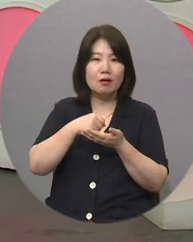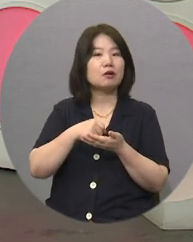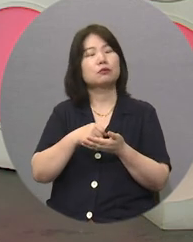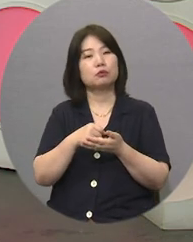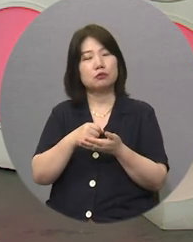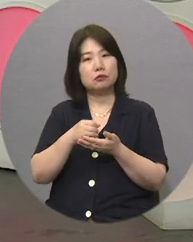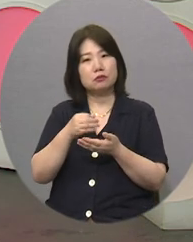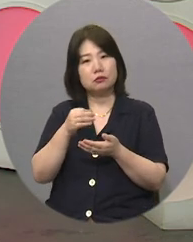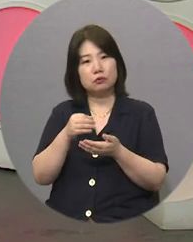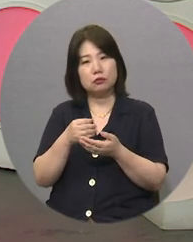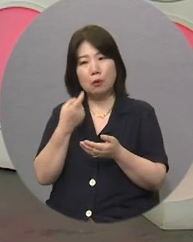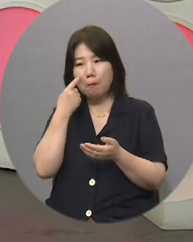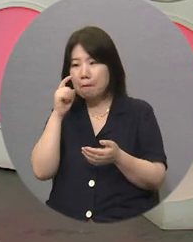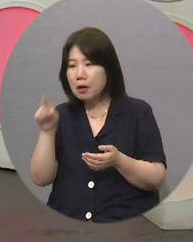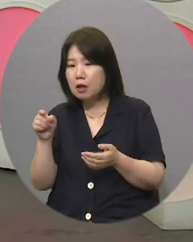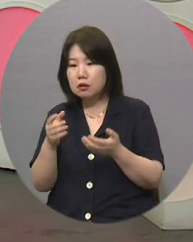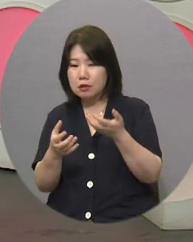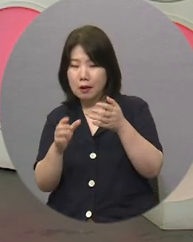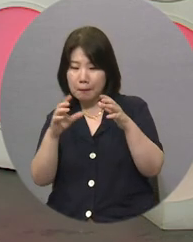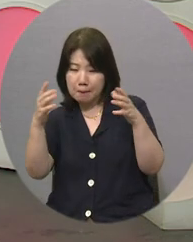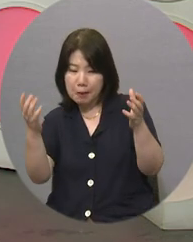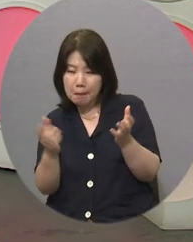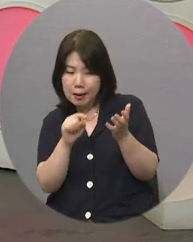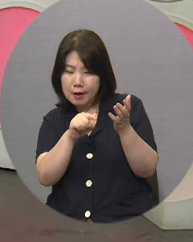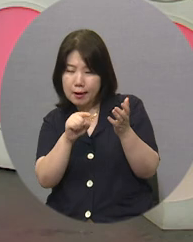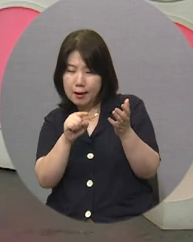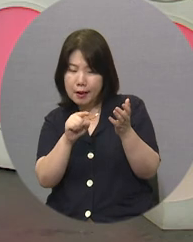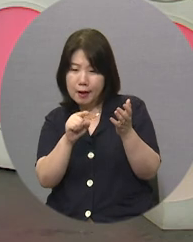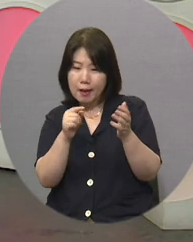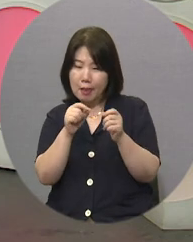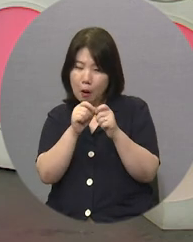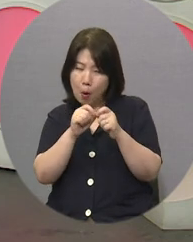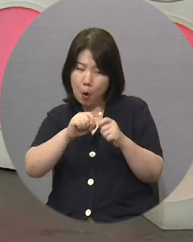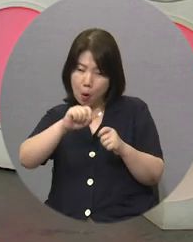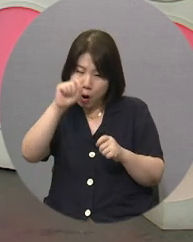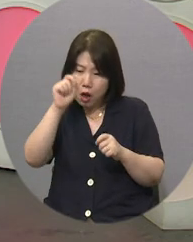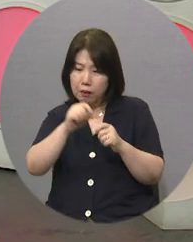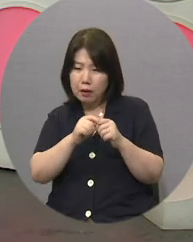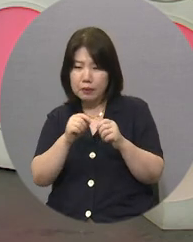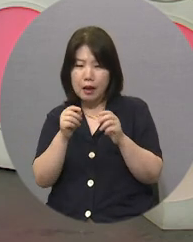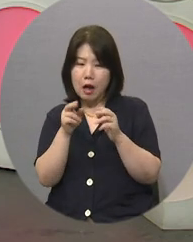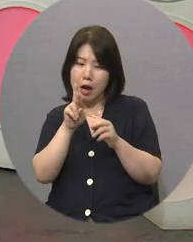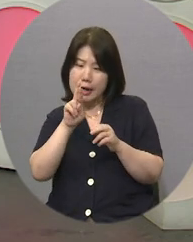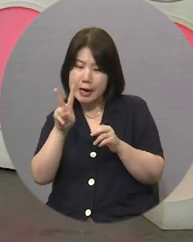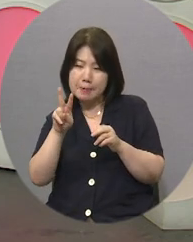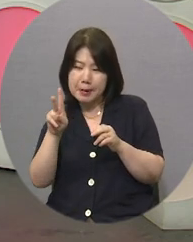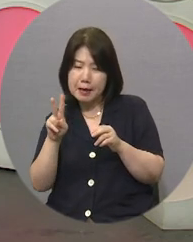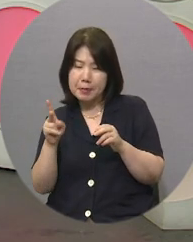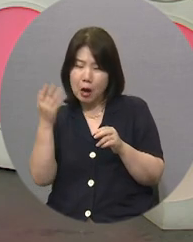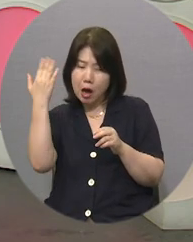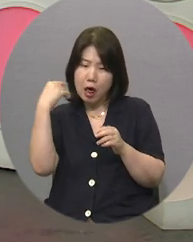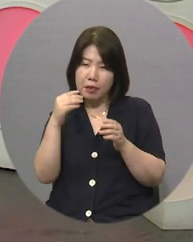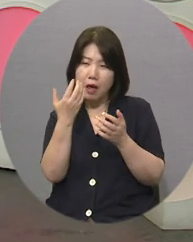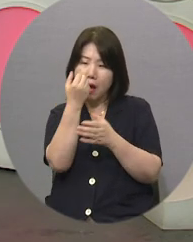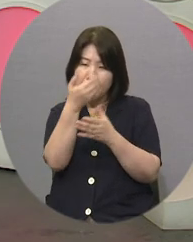눈에 뜬 뚝배기 겉면에 잘잘한 금들이 지난 세월을